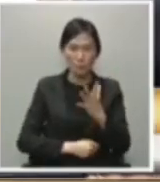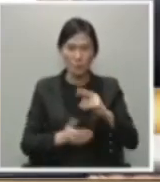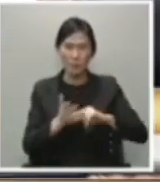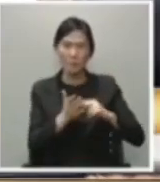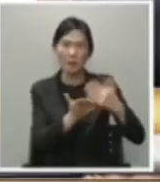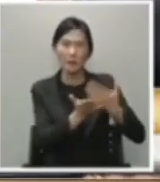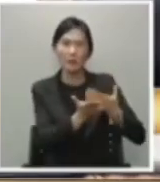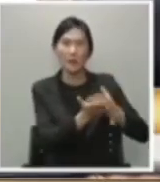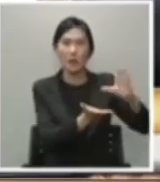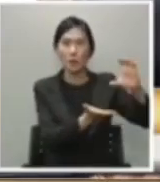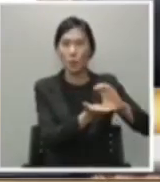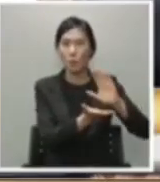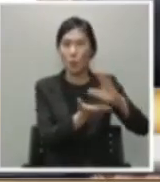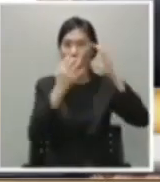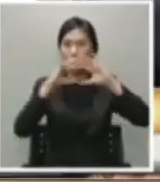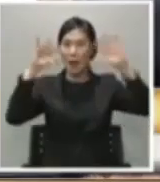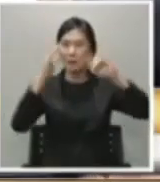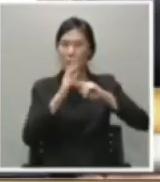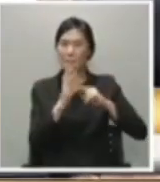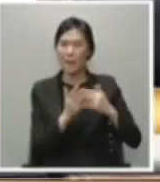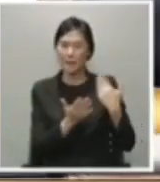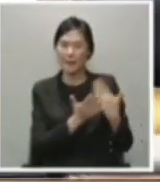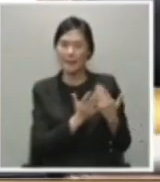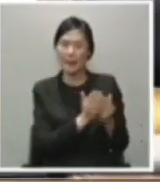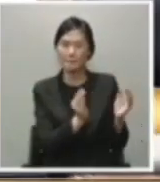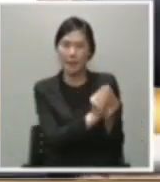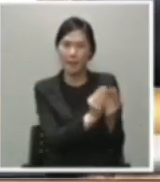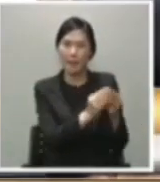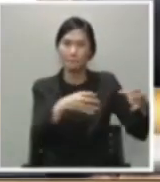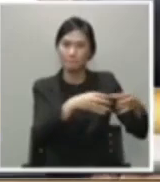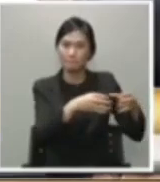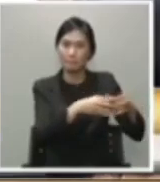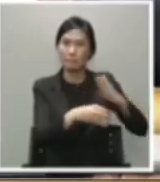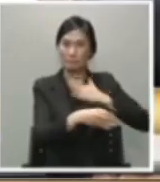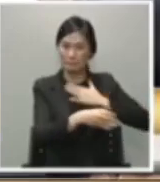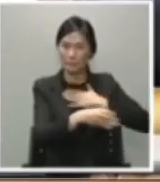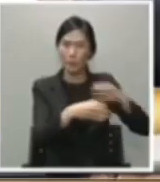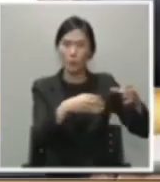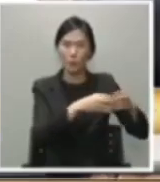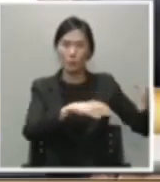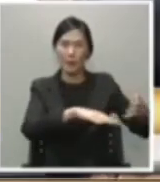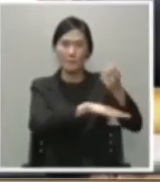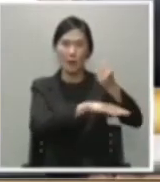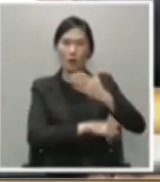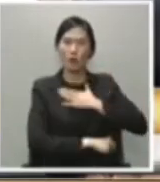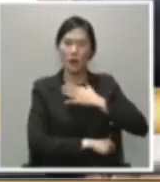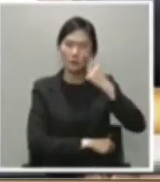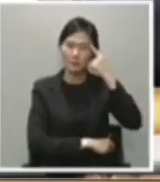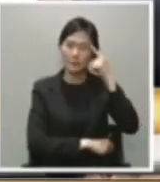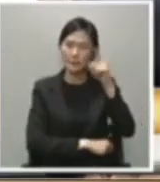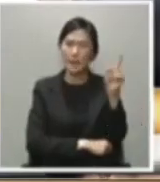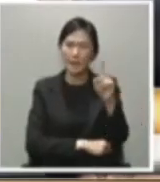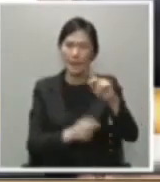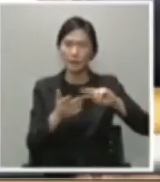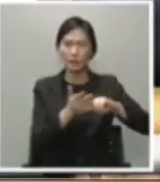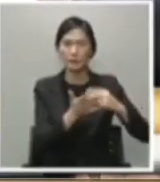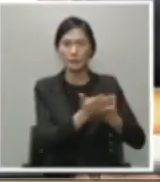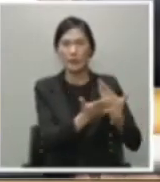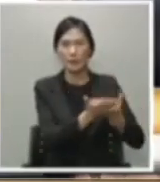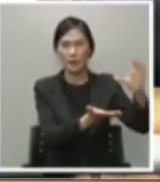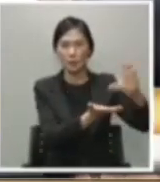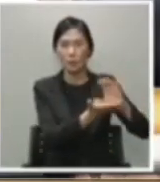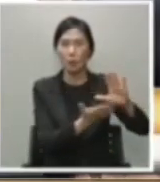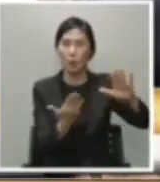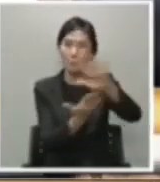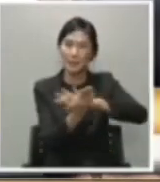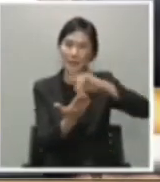ฐสร้างคะแนนนิยมให้กับพรรคตัวเองและพรรคการเมืองโดยไม่ได้คำนึงถึงภาระด้านงบประมาณเป็